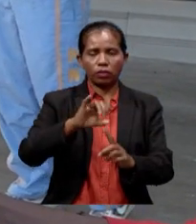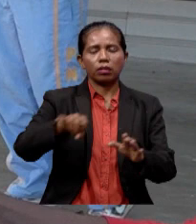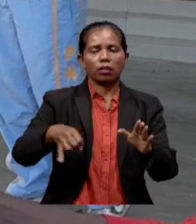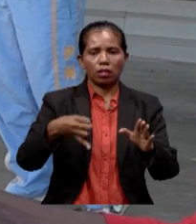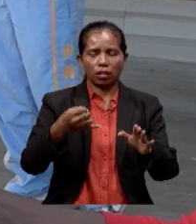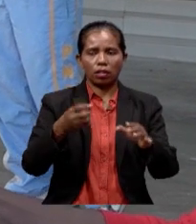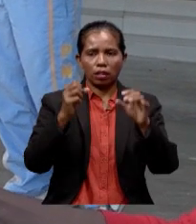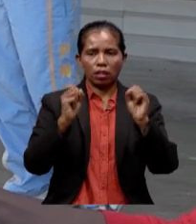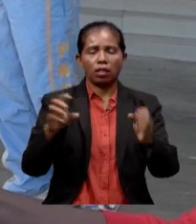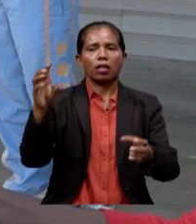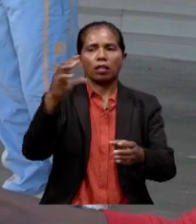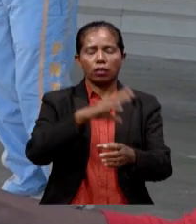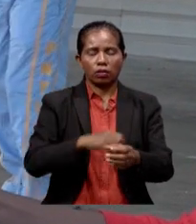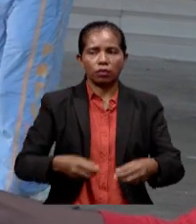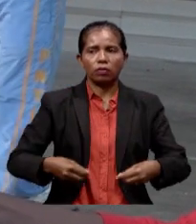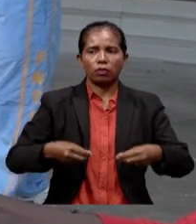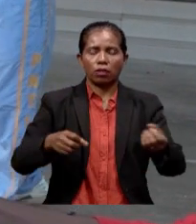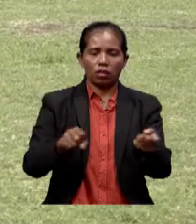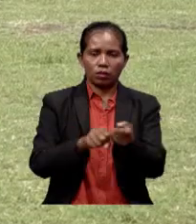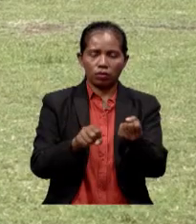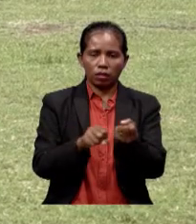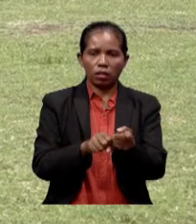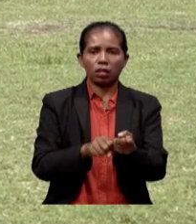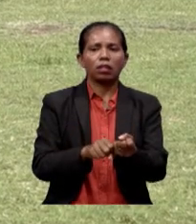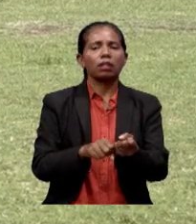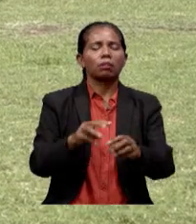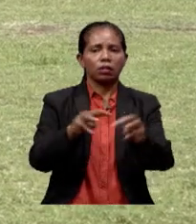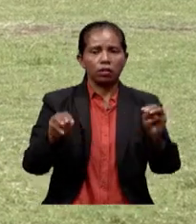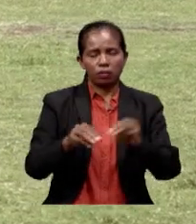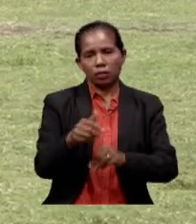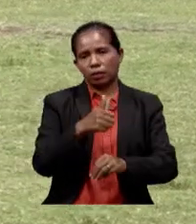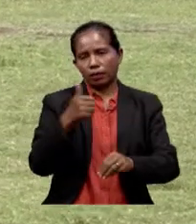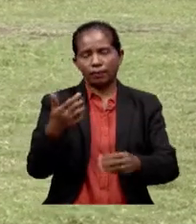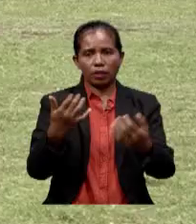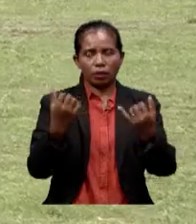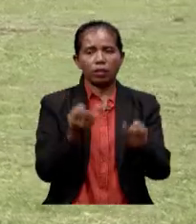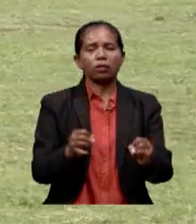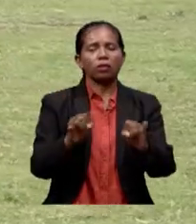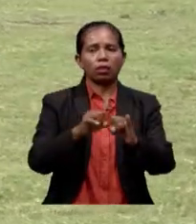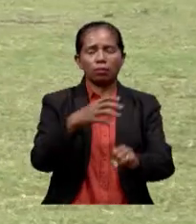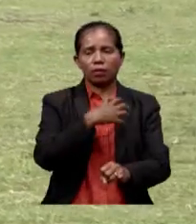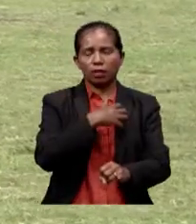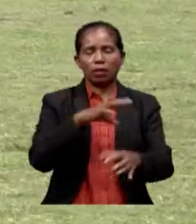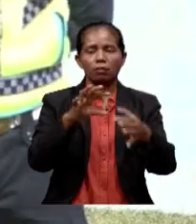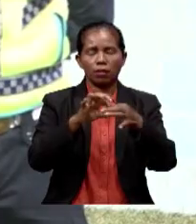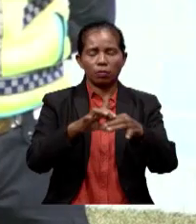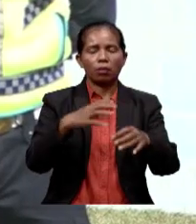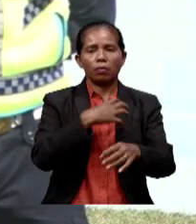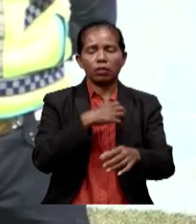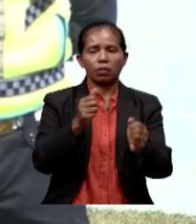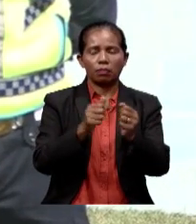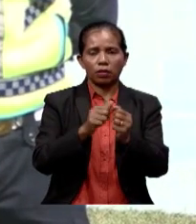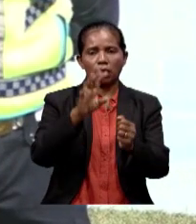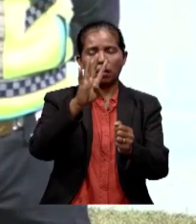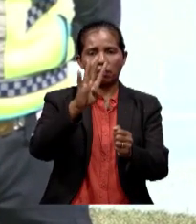para bele reforsa ia munisipi sur seluk. Dadang ne institusyon penitel ia membro polisi hamutu kriung hat